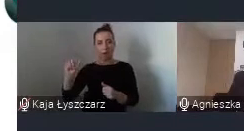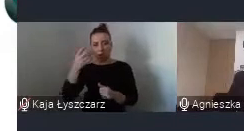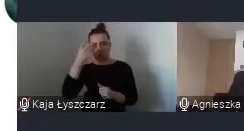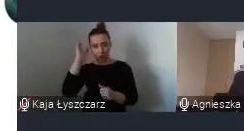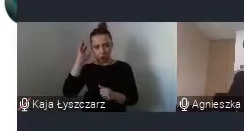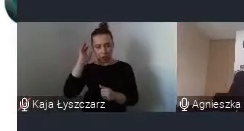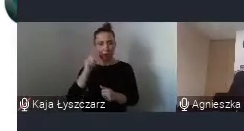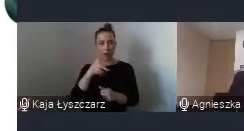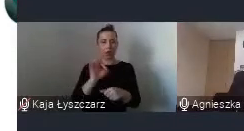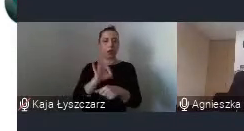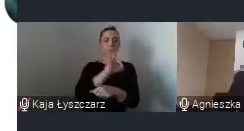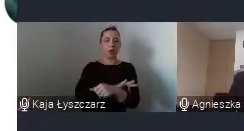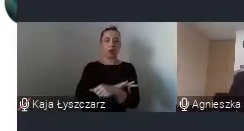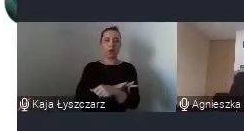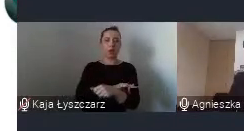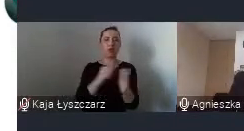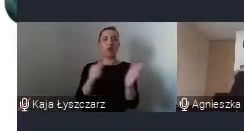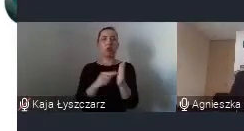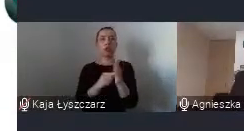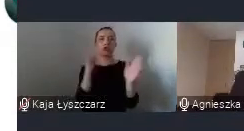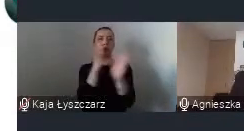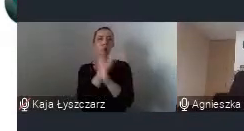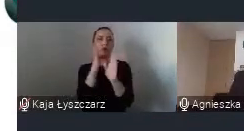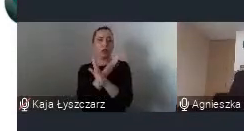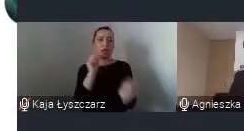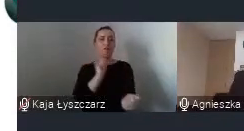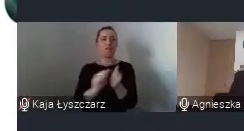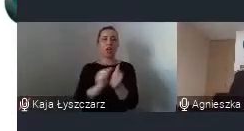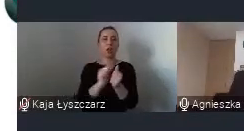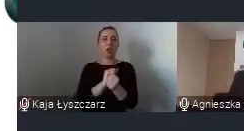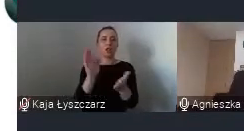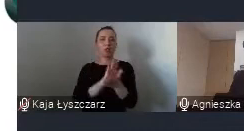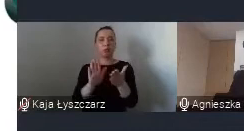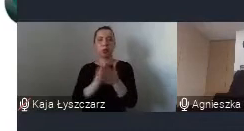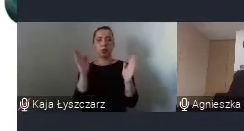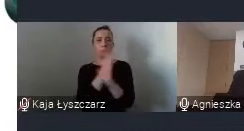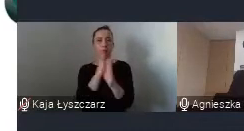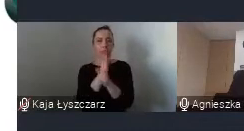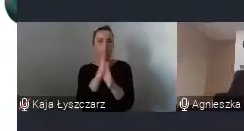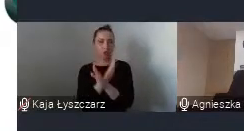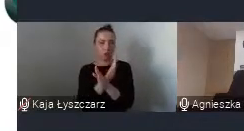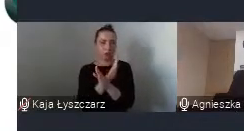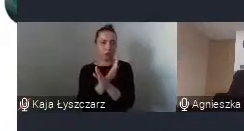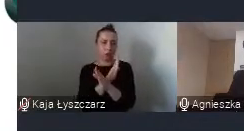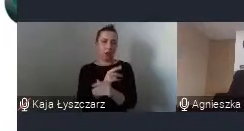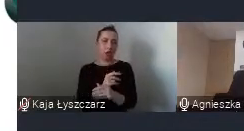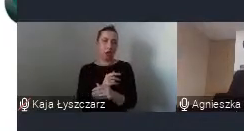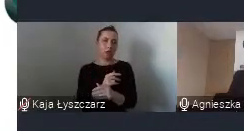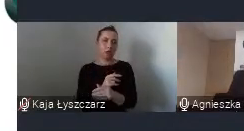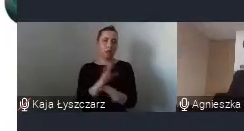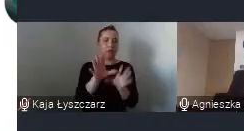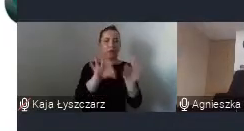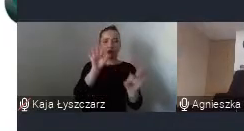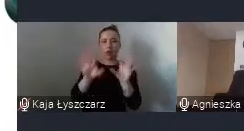dotyczący jakości powietrza, walka z zanieczyszczeniem powietrza przez taki dosyć ciekawy projekt, dobór